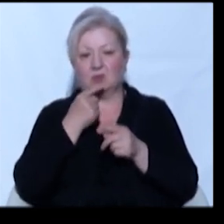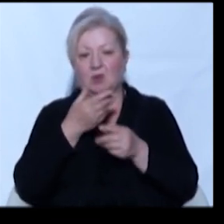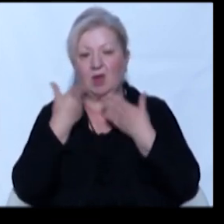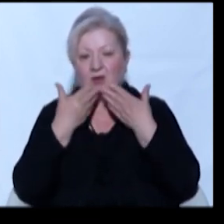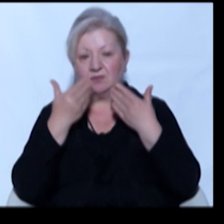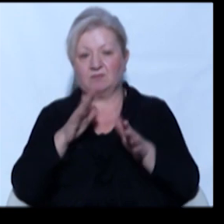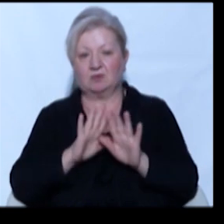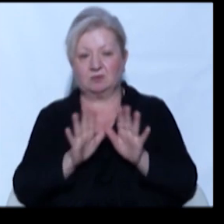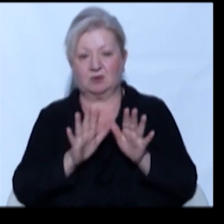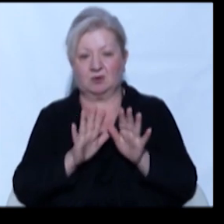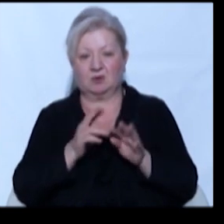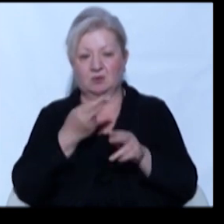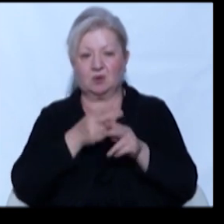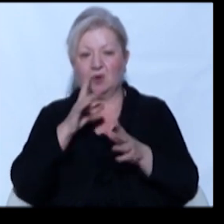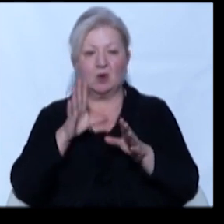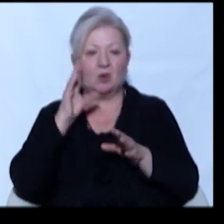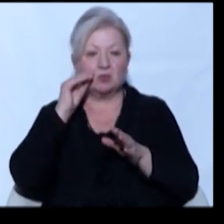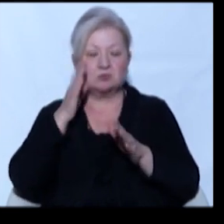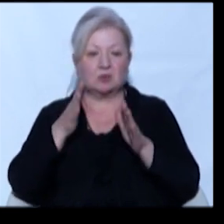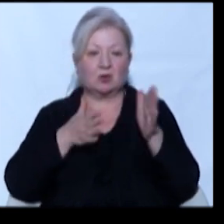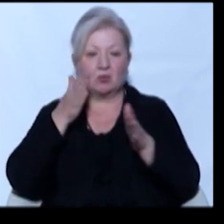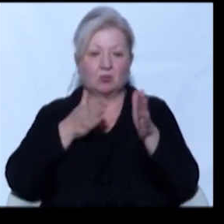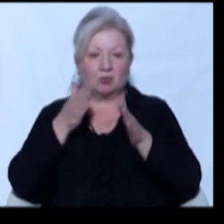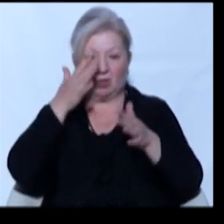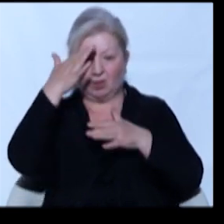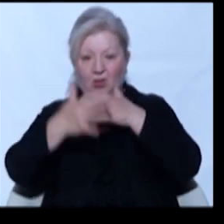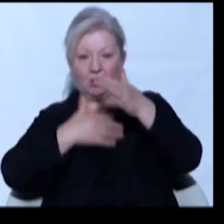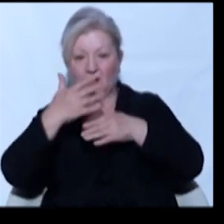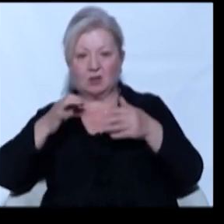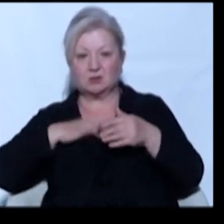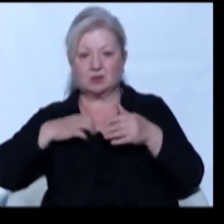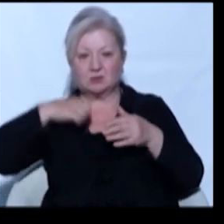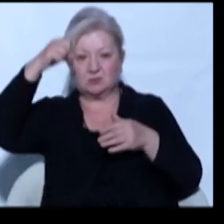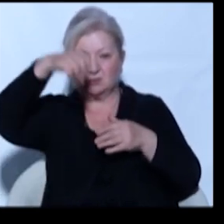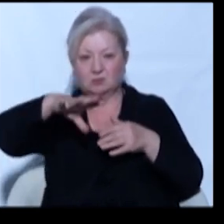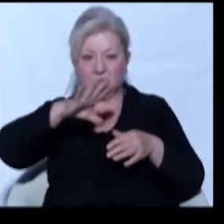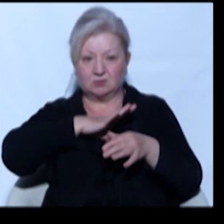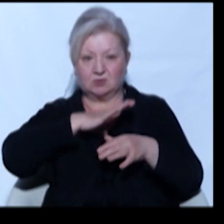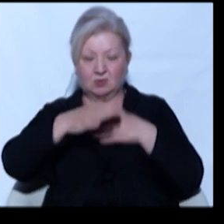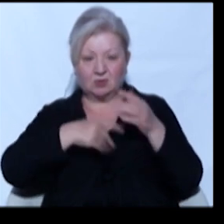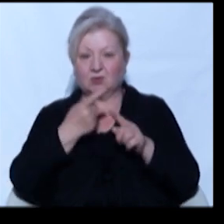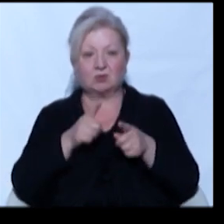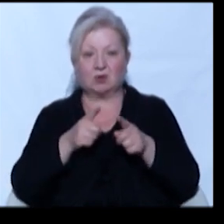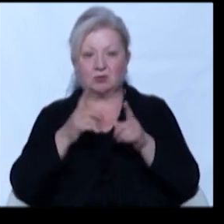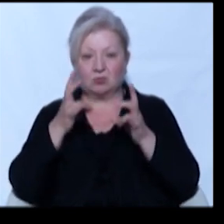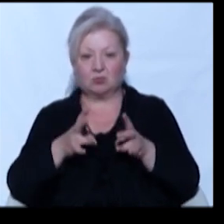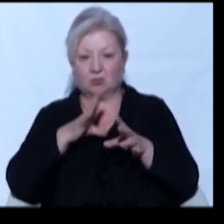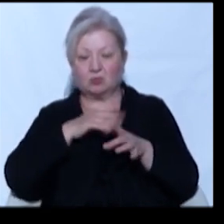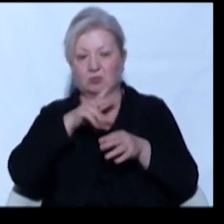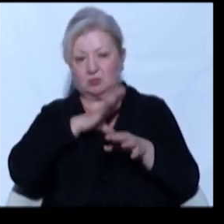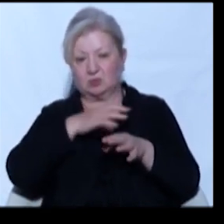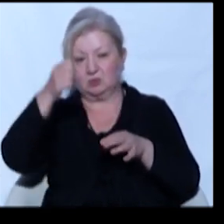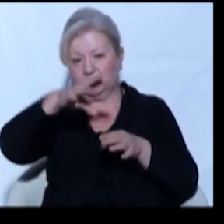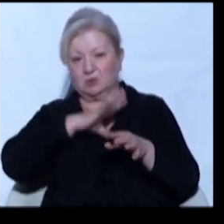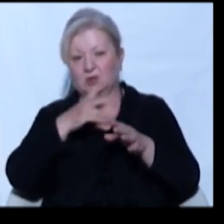მარტივი ამოცანაა. როდესაც რობოტი დაიბნა თეთრი ფერის დროს, რატო მოხდა ესე? თეთრი სინათლე შედგება ყველა ფერისგან და ბუნებრივია